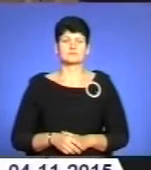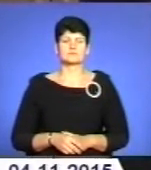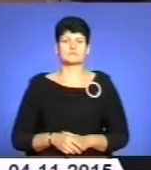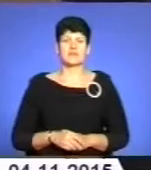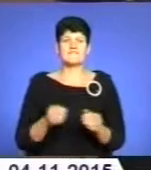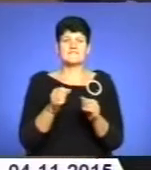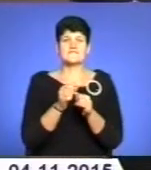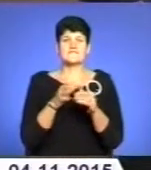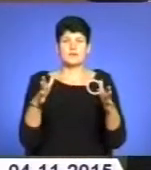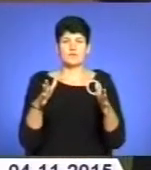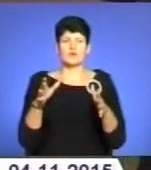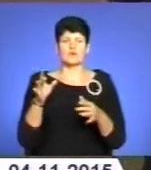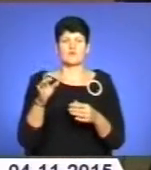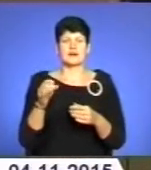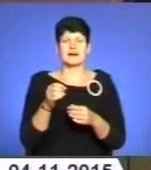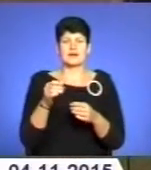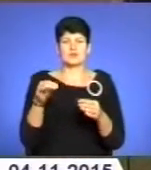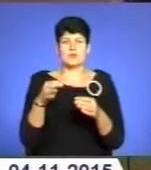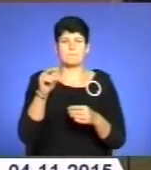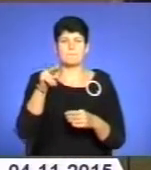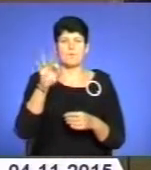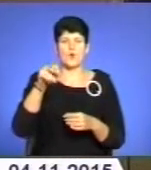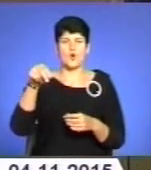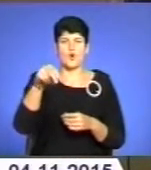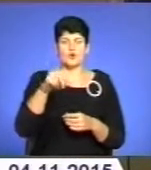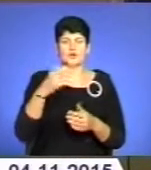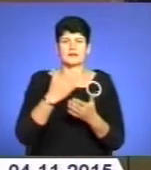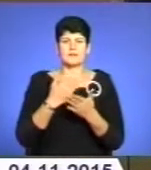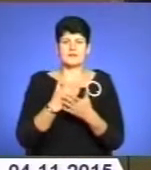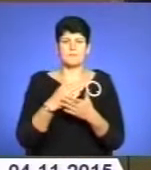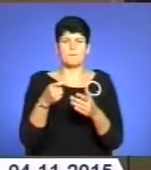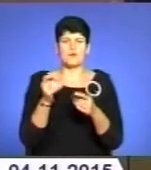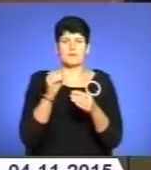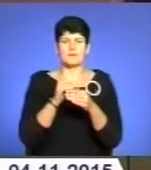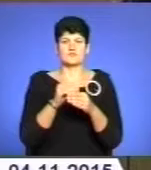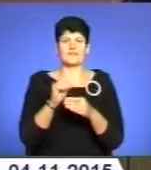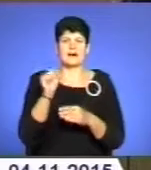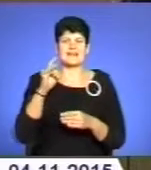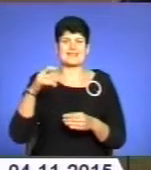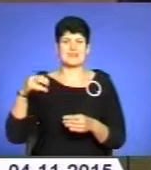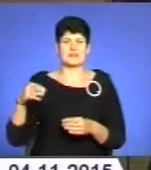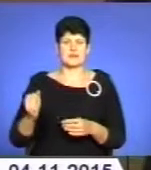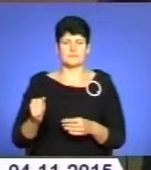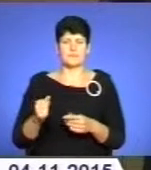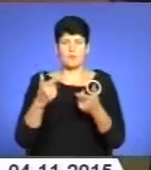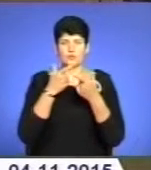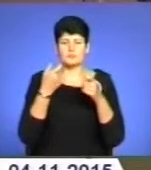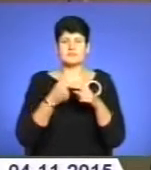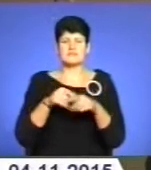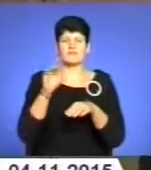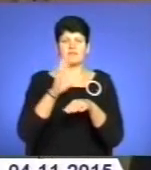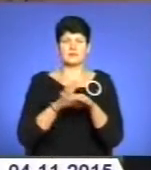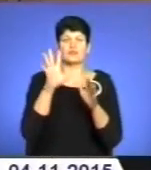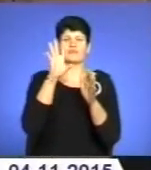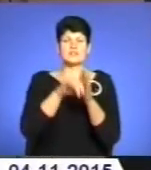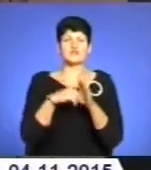Вибуховий ручний артилерійський порох споряджається різного роду боєприпаси ствольної артилерії. Повідомлення за даним фактом внесено до